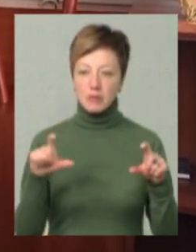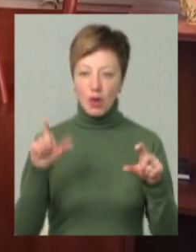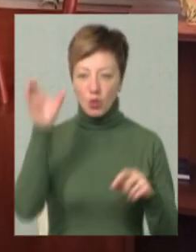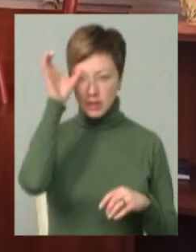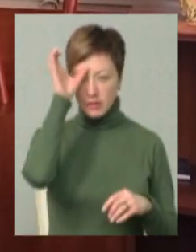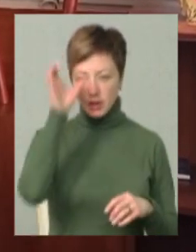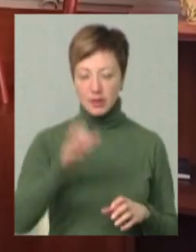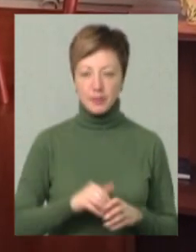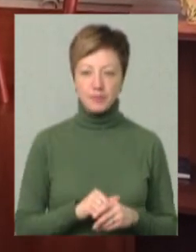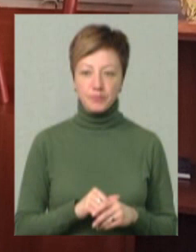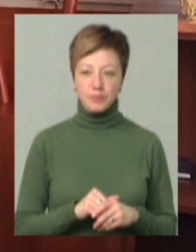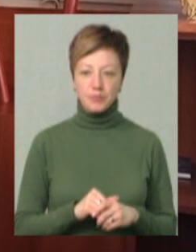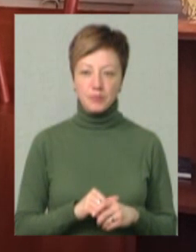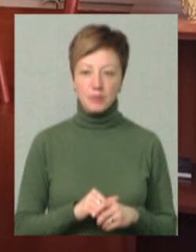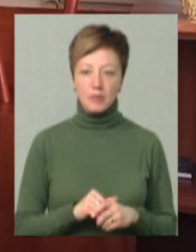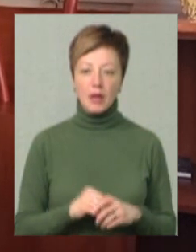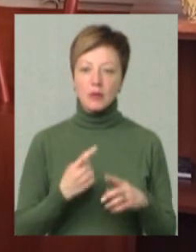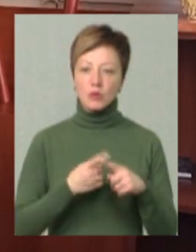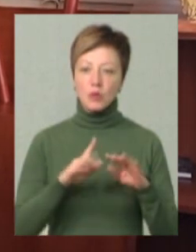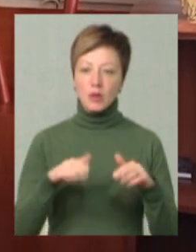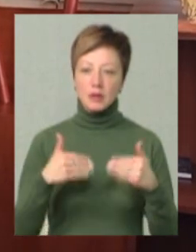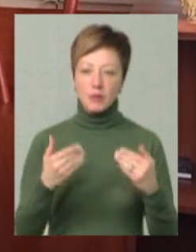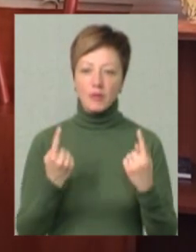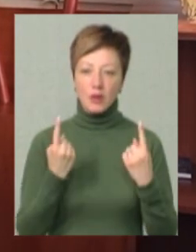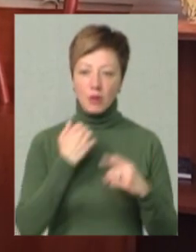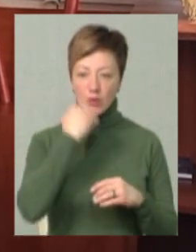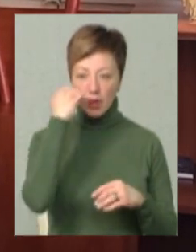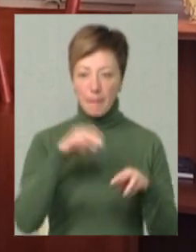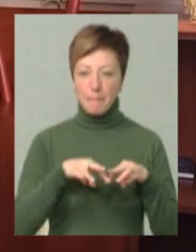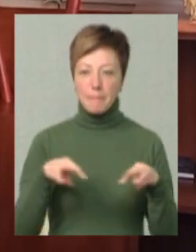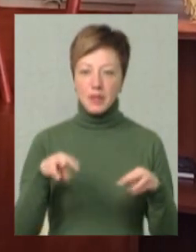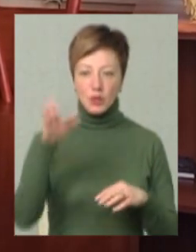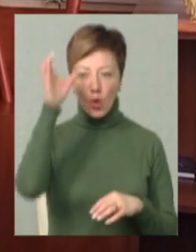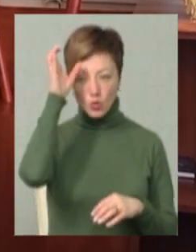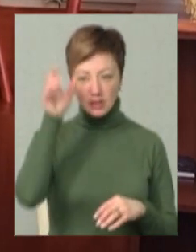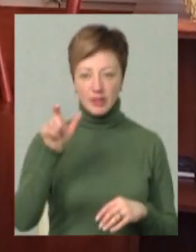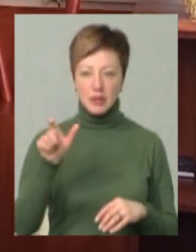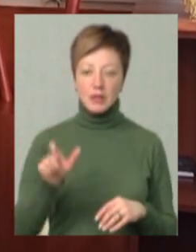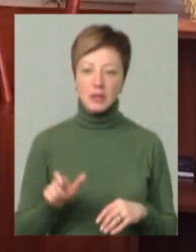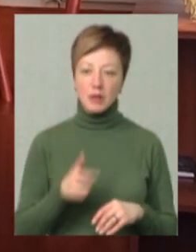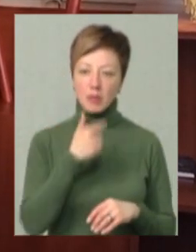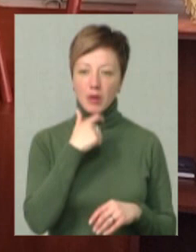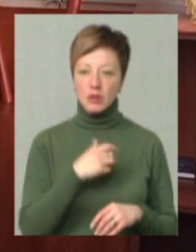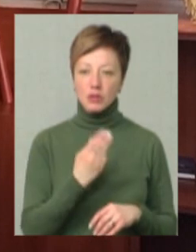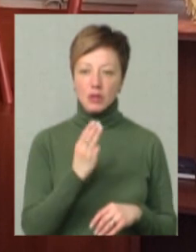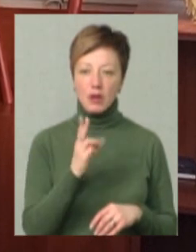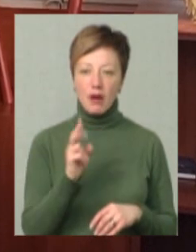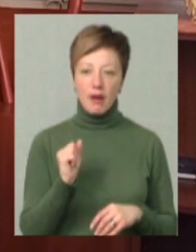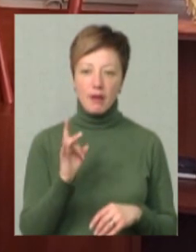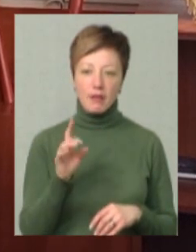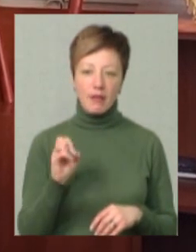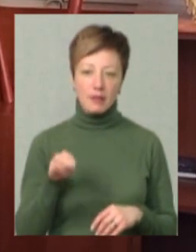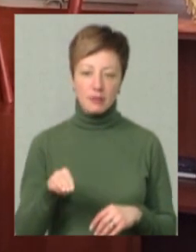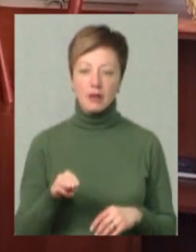хаб. За цю ініціативу велика подяка міністру освіти пану Сергію Шкарлету.